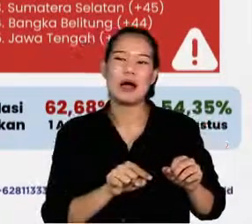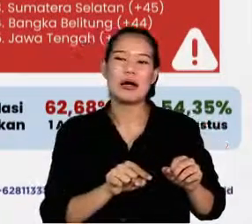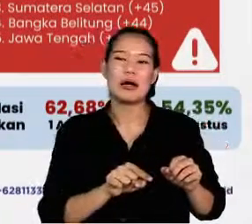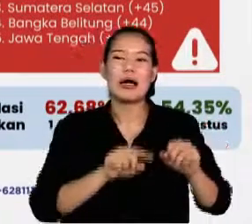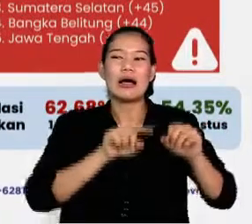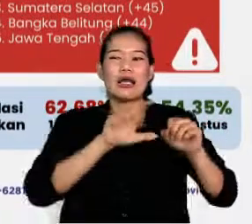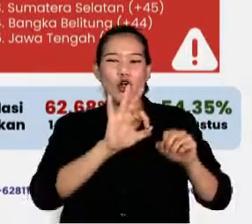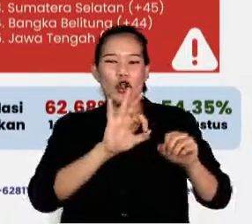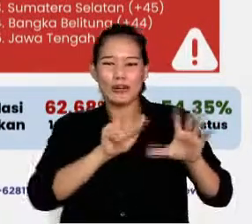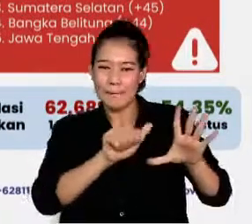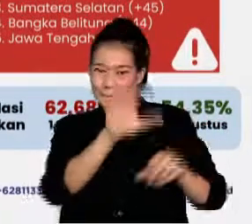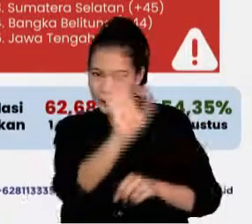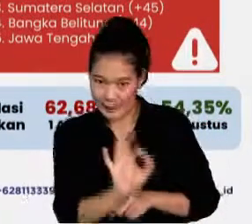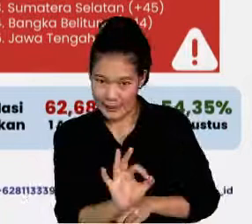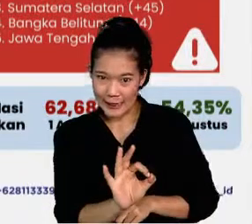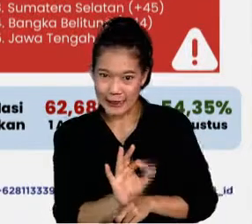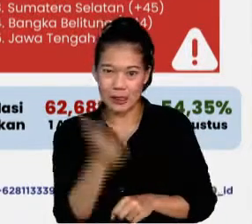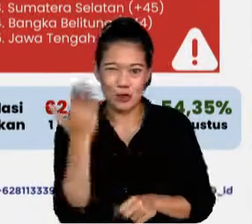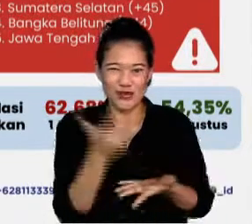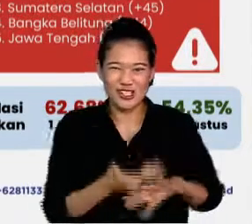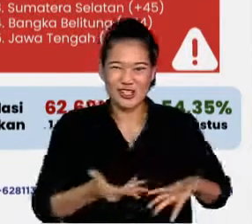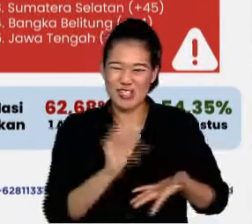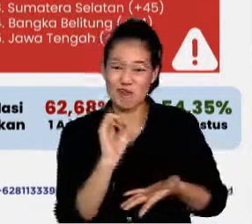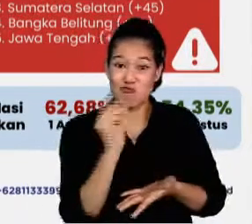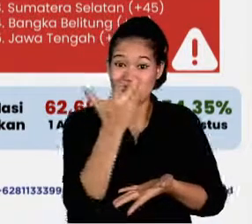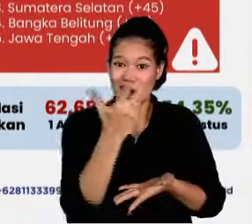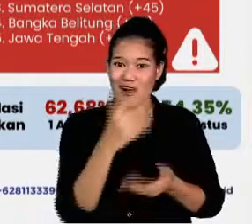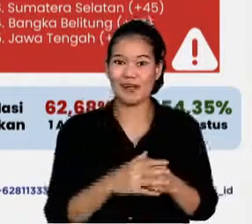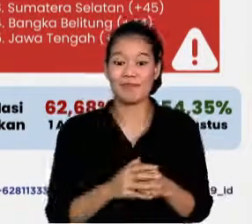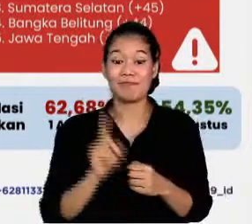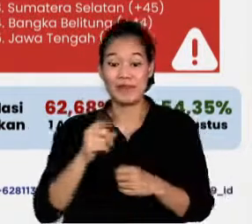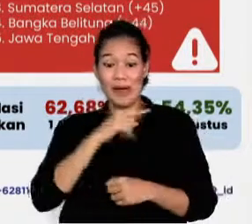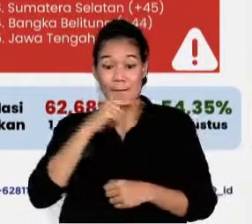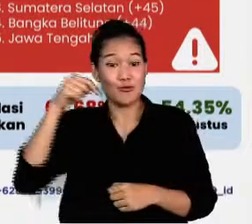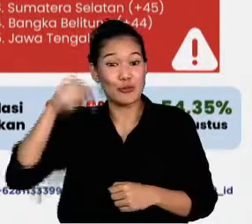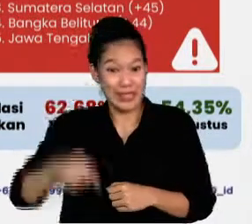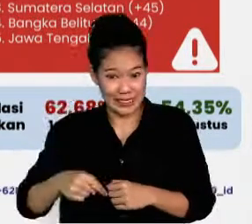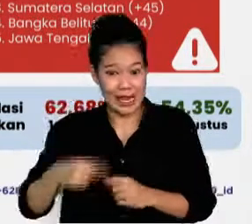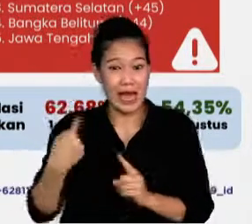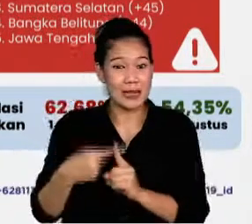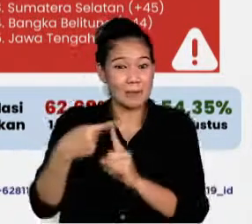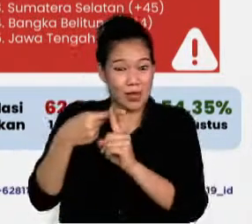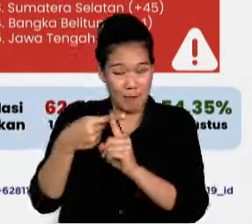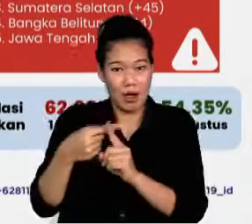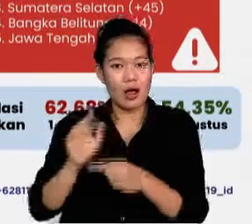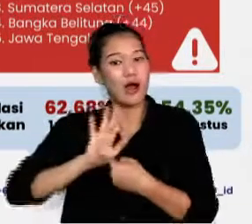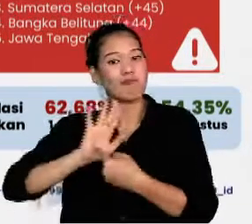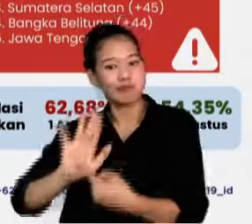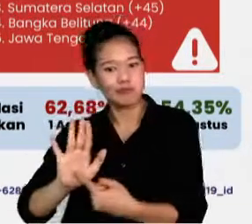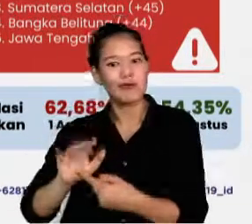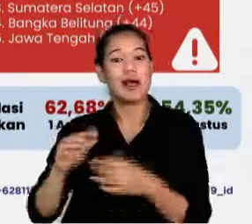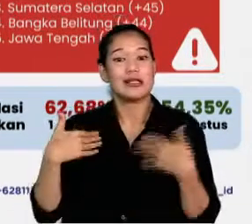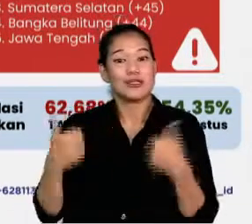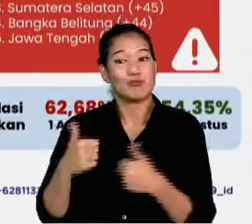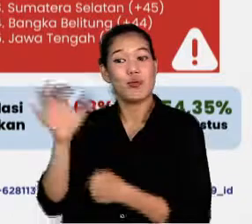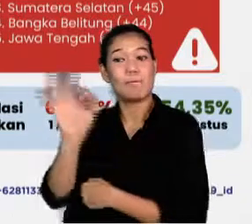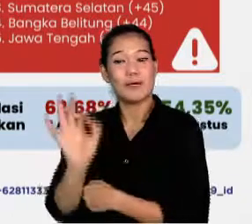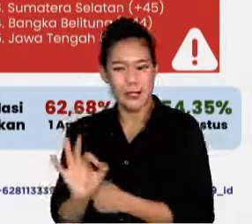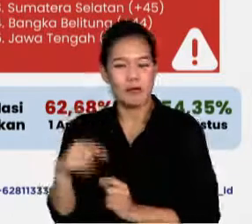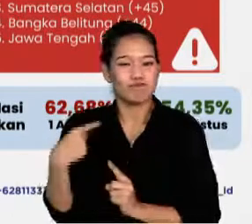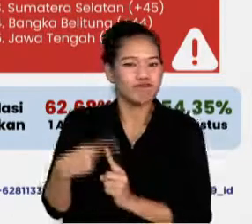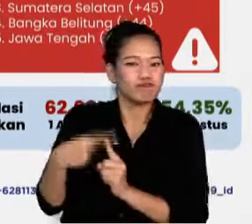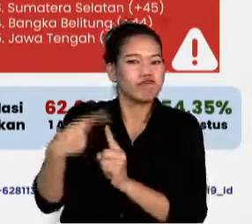78,5 persen pada saat lonjakan Hai kenaikan minggu ini juga menandakan bahwa persen kesembuhan